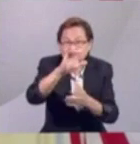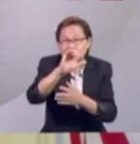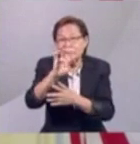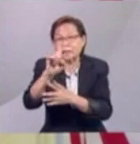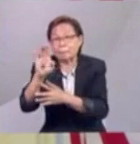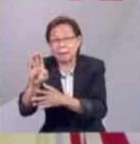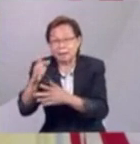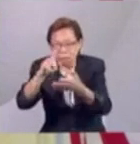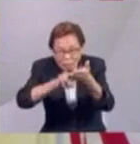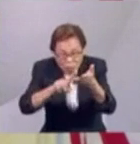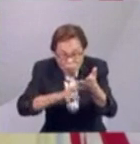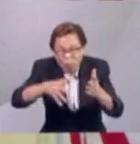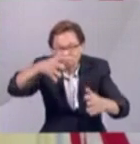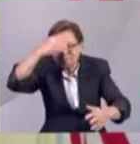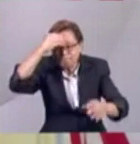telah mendapati